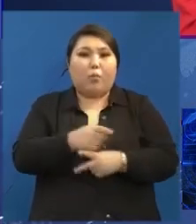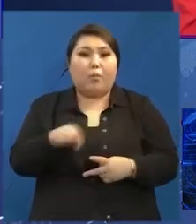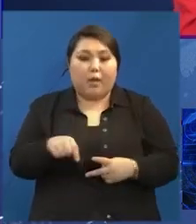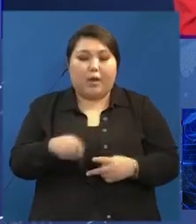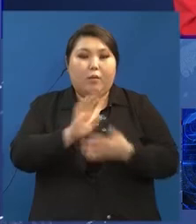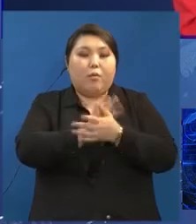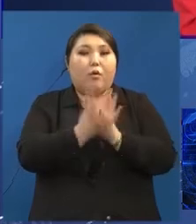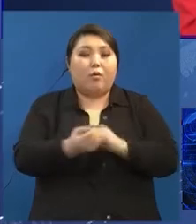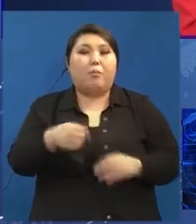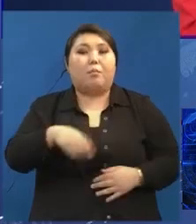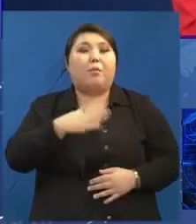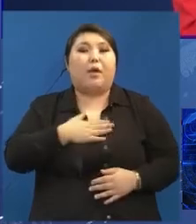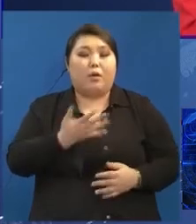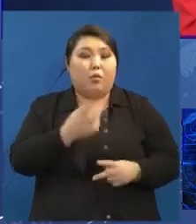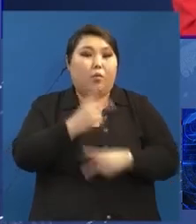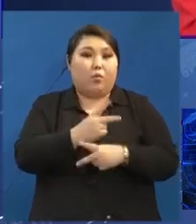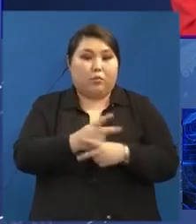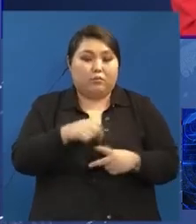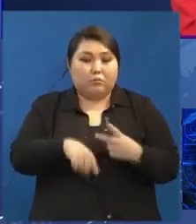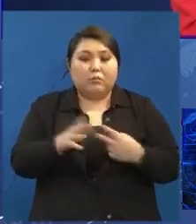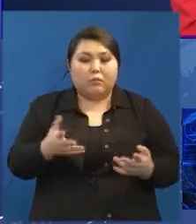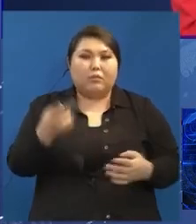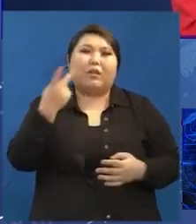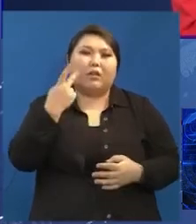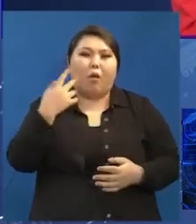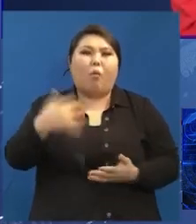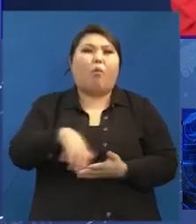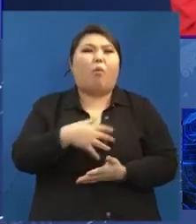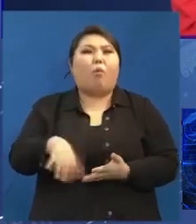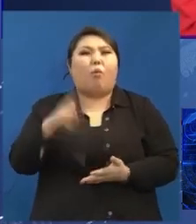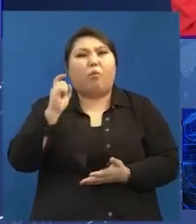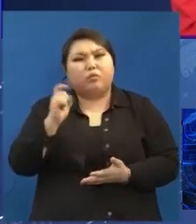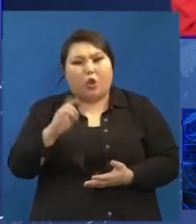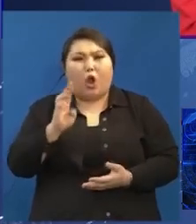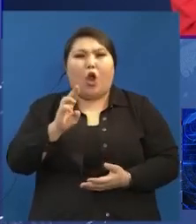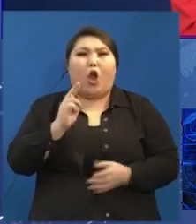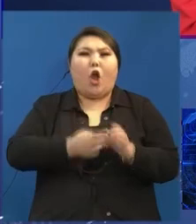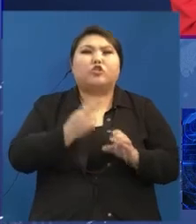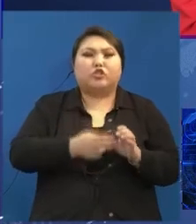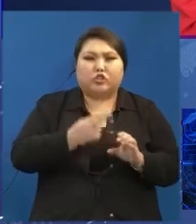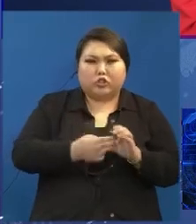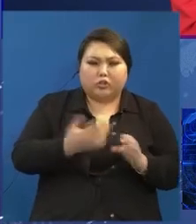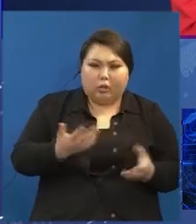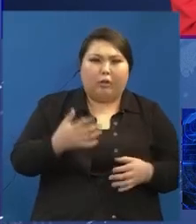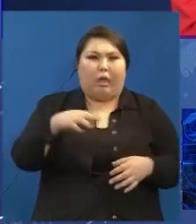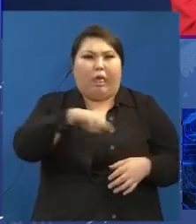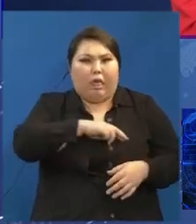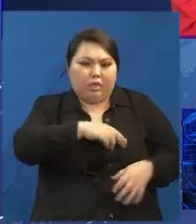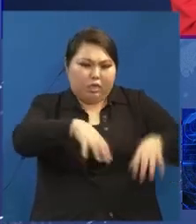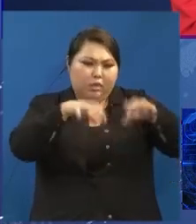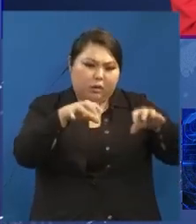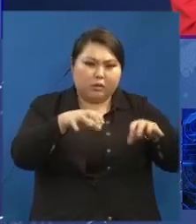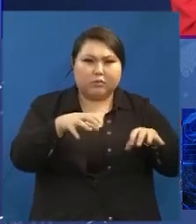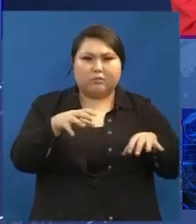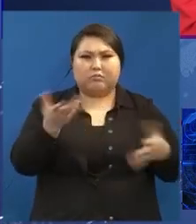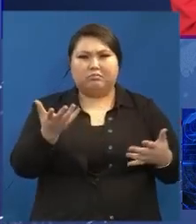А гэтэл манай хуулиудад бол дандаа нэг хуучин одоо коммунист үеийн ийм айлган